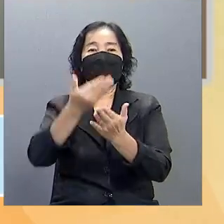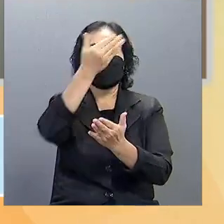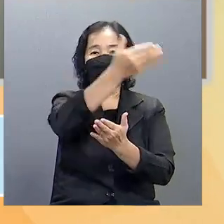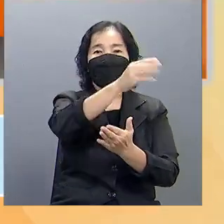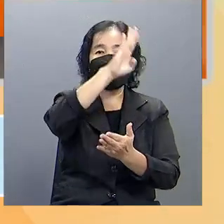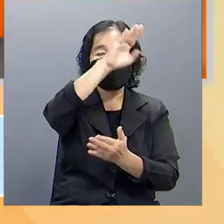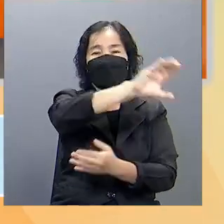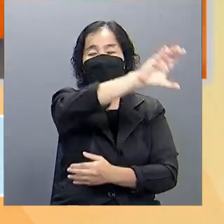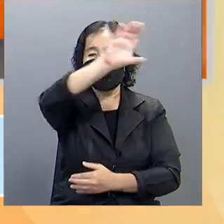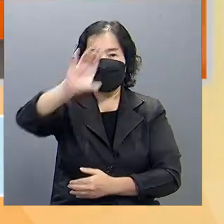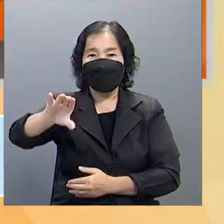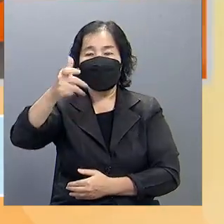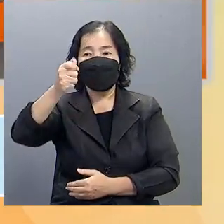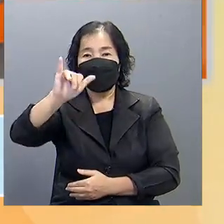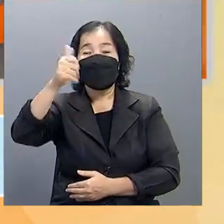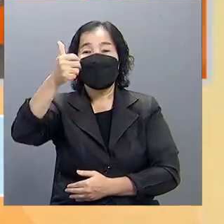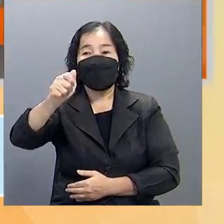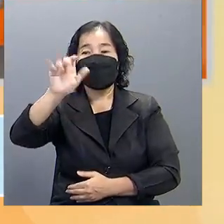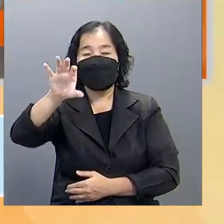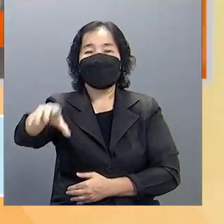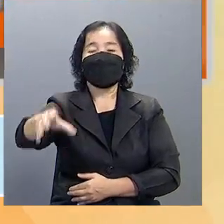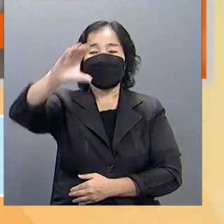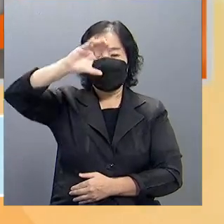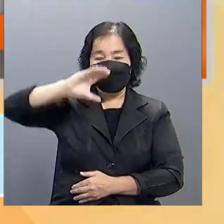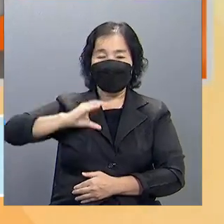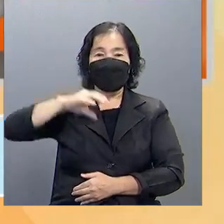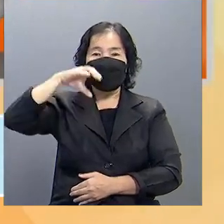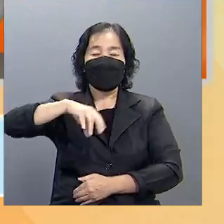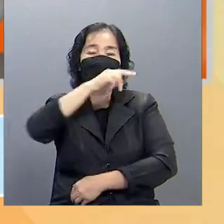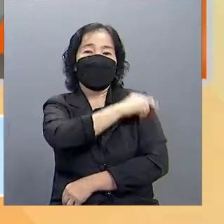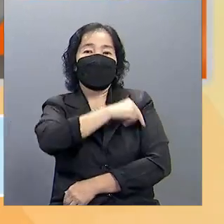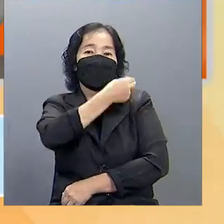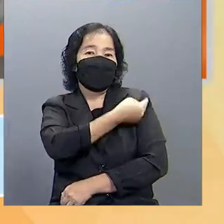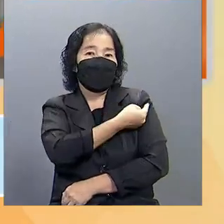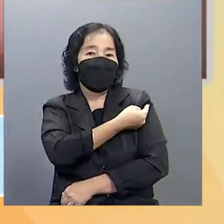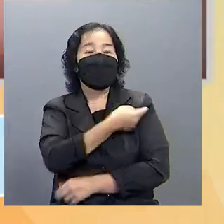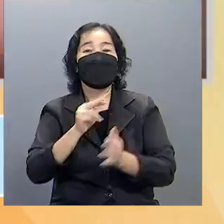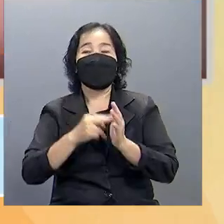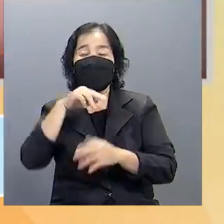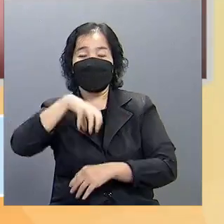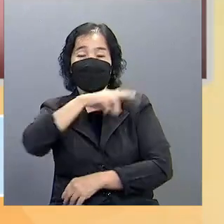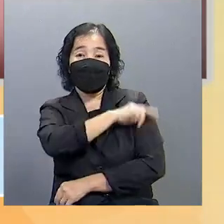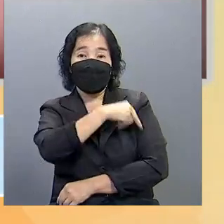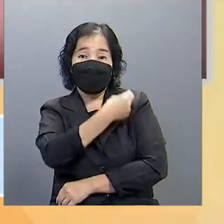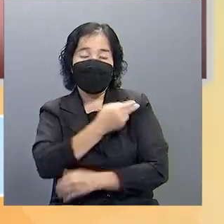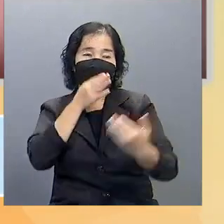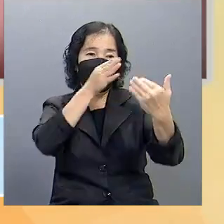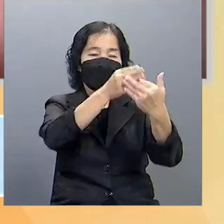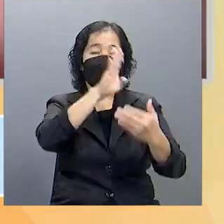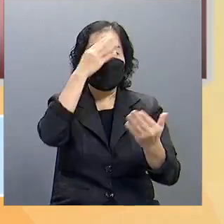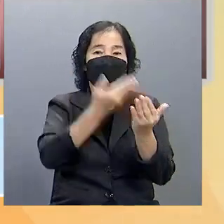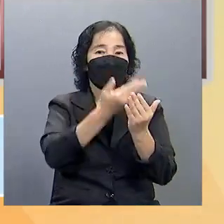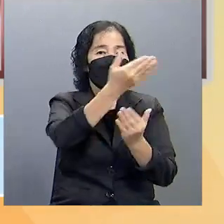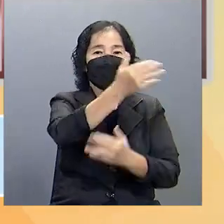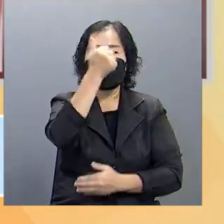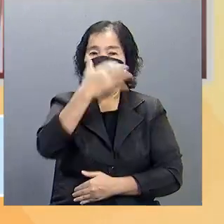แล้วถ้าใครสถานประกอบการพยาบาลที่มีใบรับอนุญาตจะซื้อจะขายเนี่ยจะต้องมาชีพ on